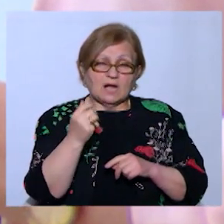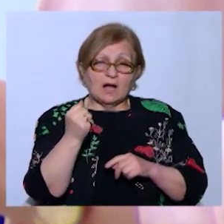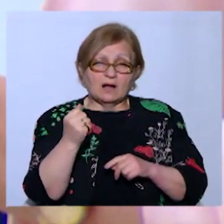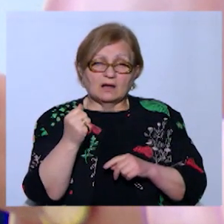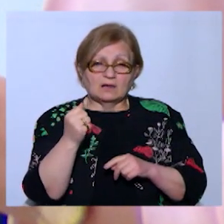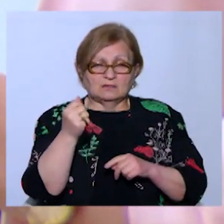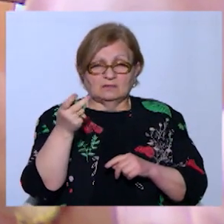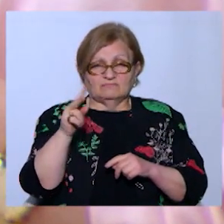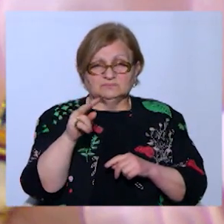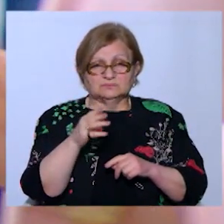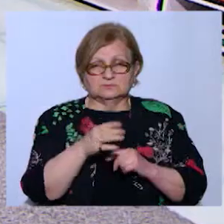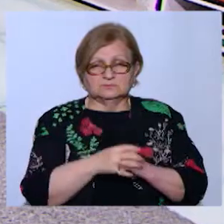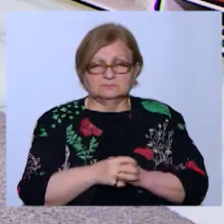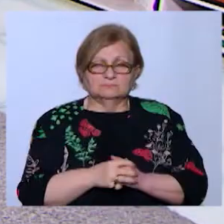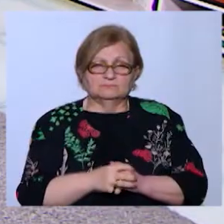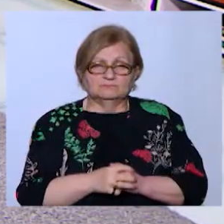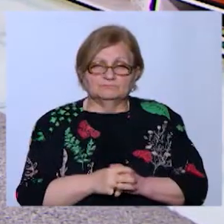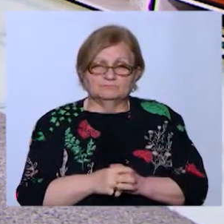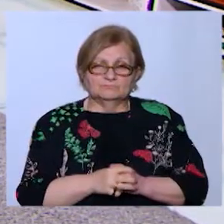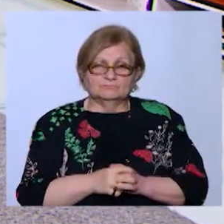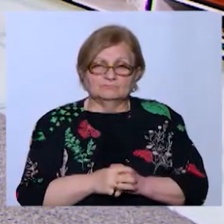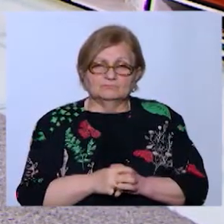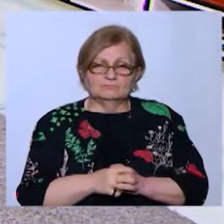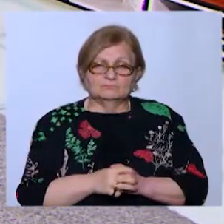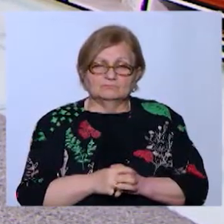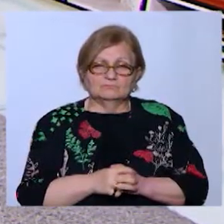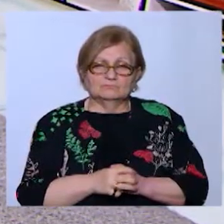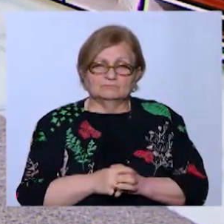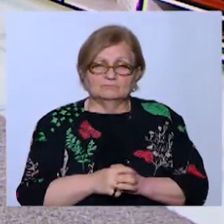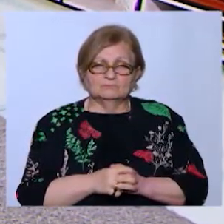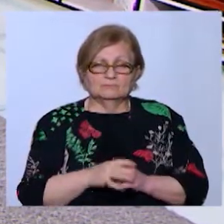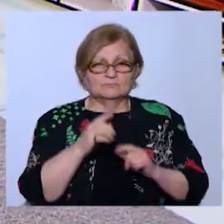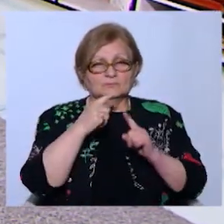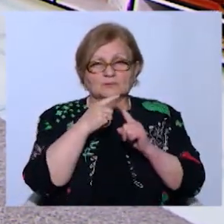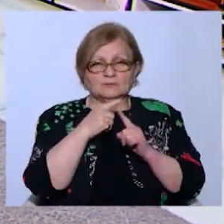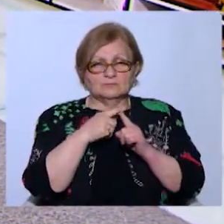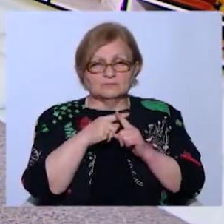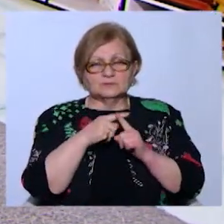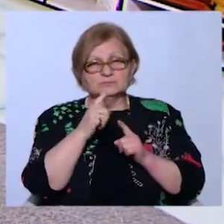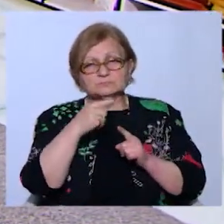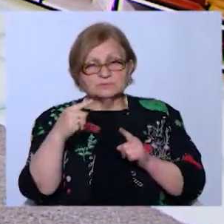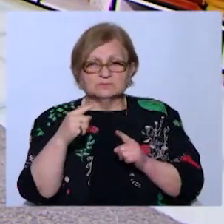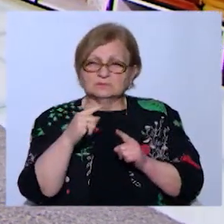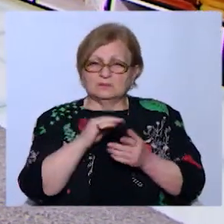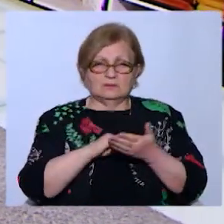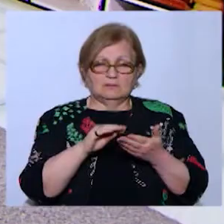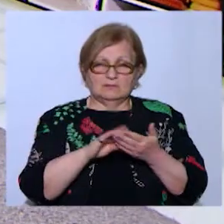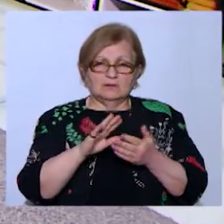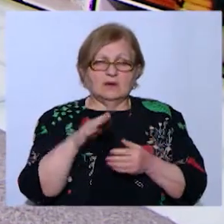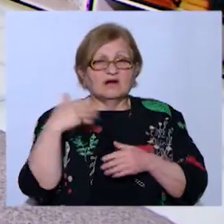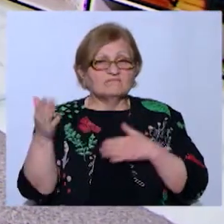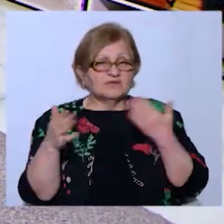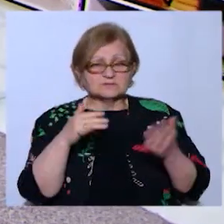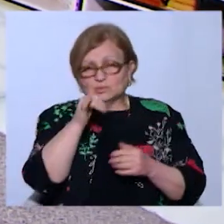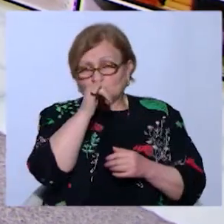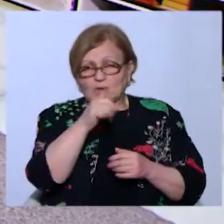კვადრატიდან. არითმეტიკული კვადრატული ფესვი ამოვიხოთ, ხო? ანუ ეს არის პლუს მინუს არ წერ. რატო არ წერ? გვერდი ვერ იქნება